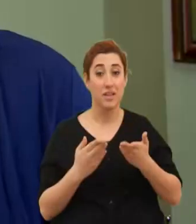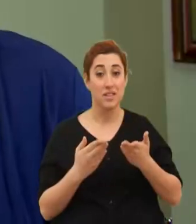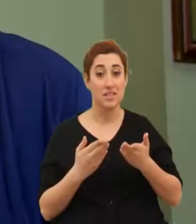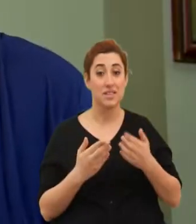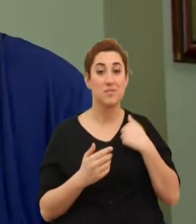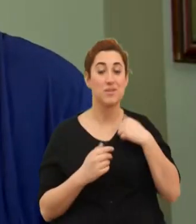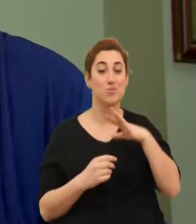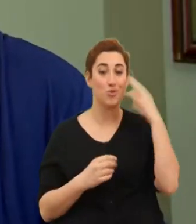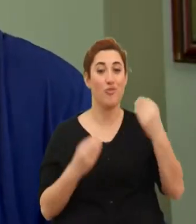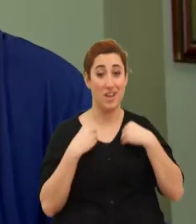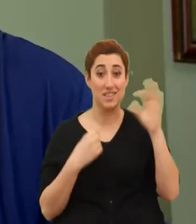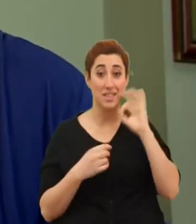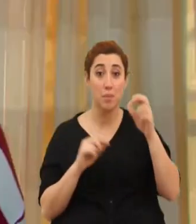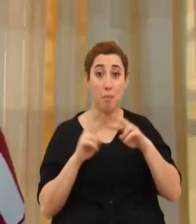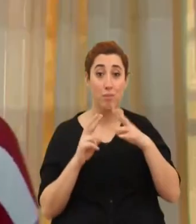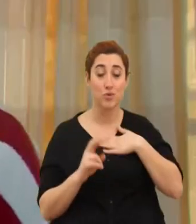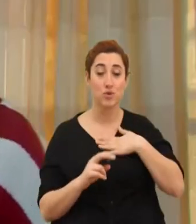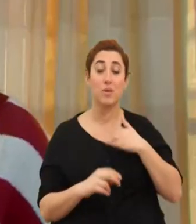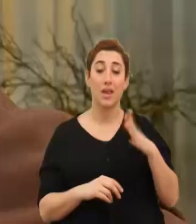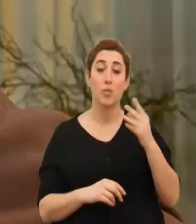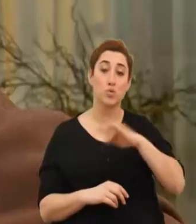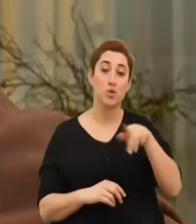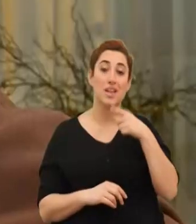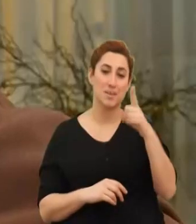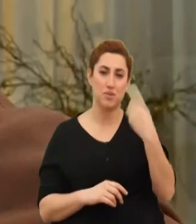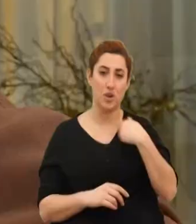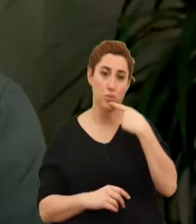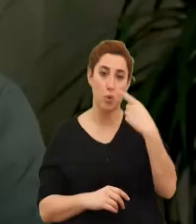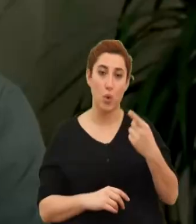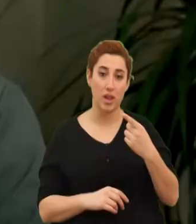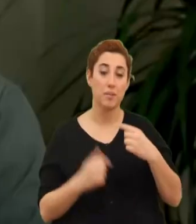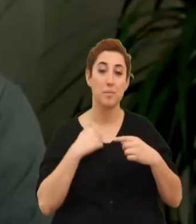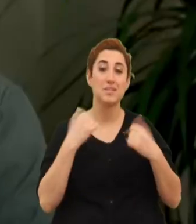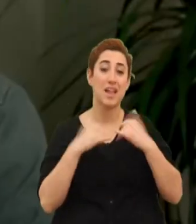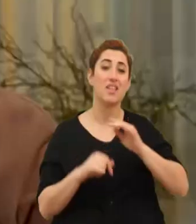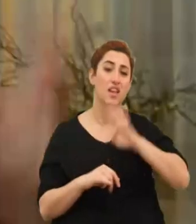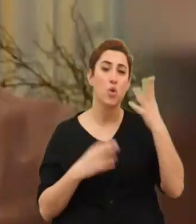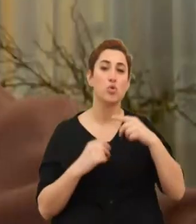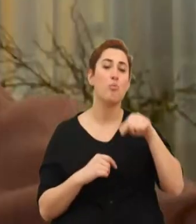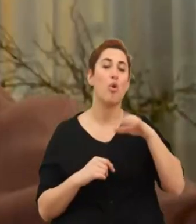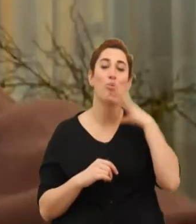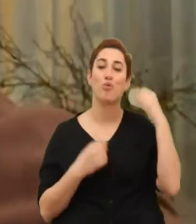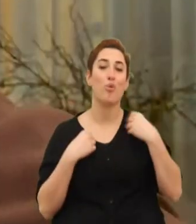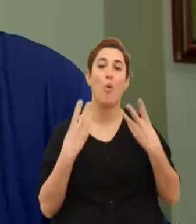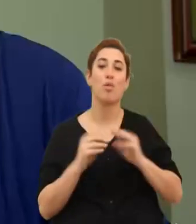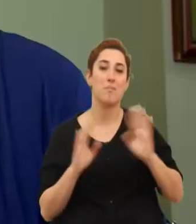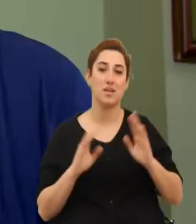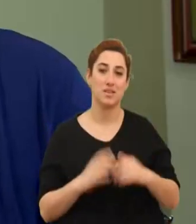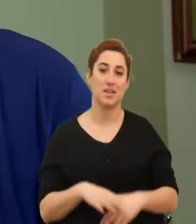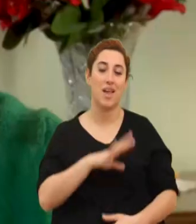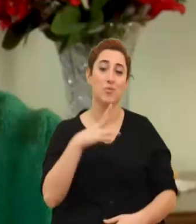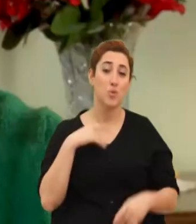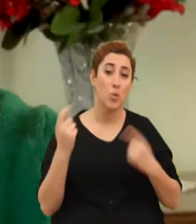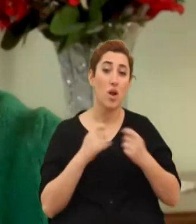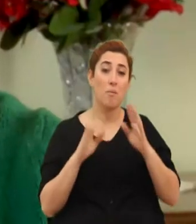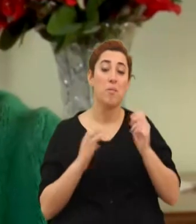ki bizi mutlu ettiniz. Öyle değil mi Mahmutcuğum? Yani çocuklar size bir şey söyleyeyim mi? Biz tatile gitsek bu kadar mutlu olmazdık. Ya hepimiz